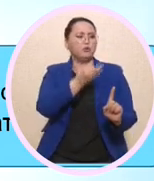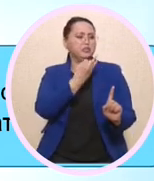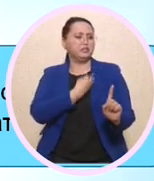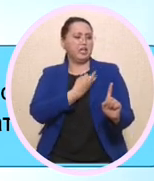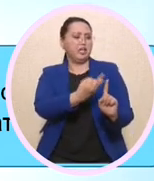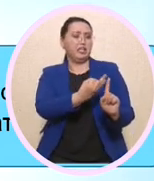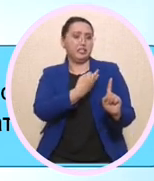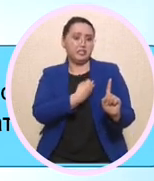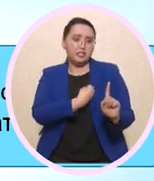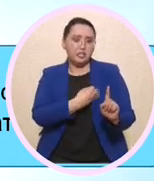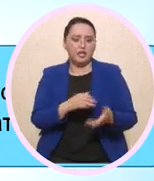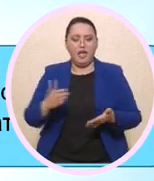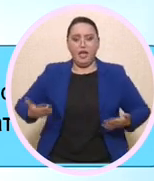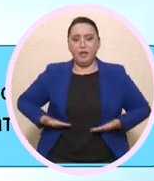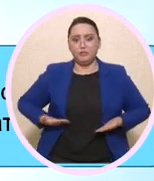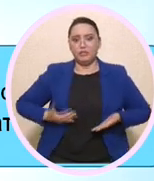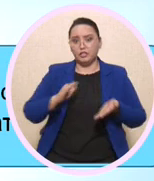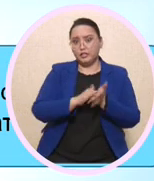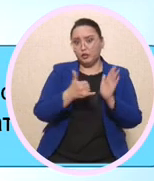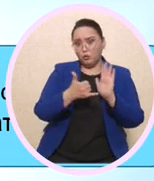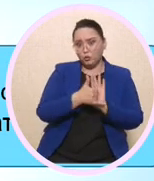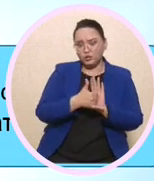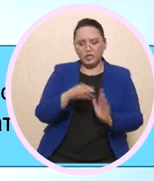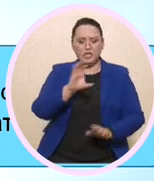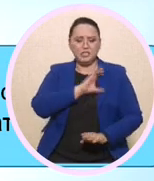учир, сэтгэлийн их хүч,